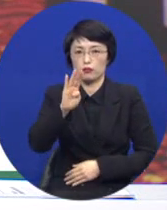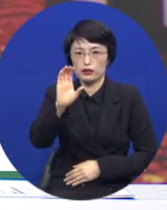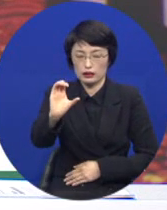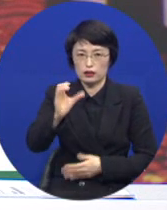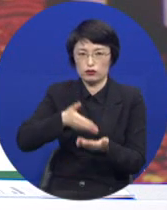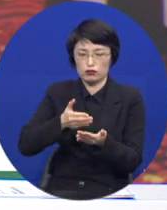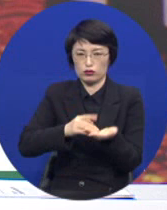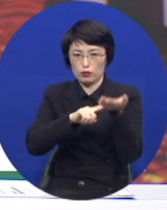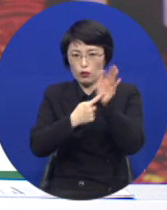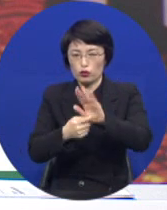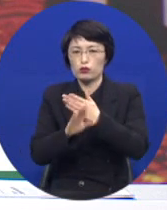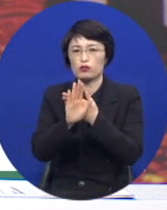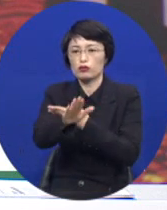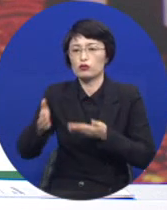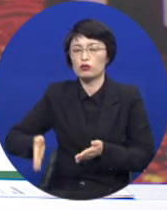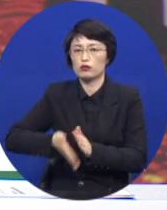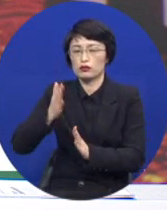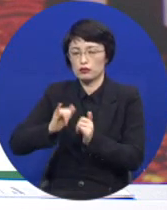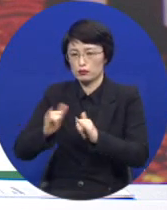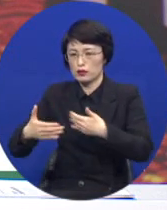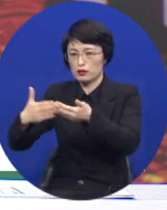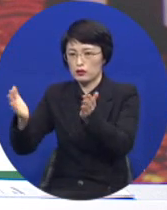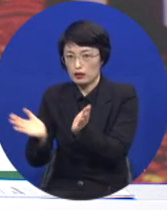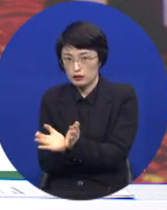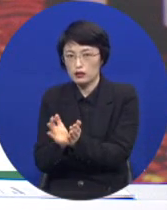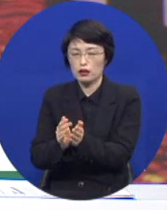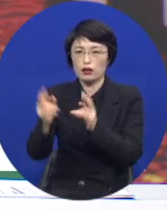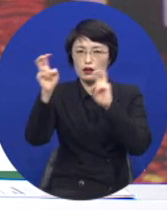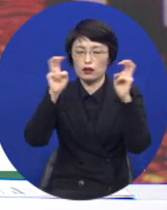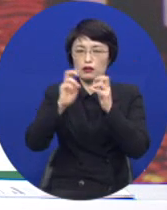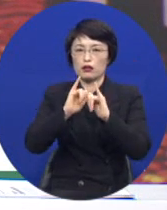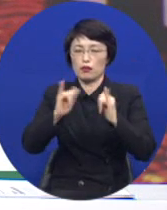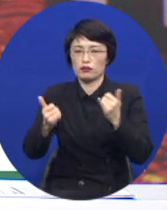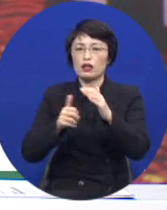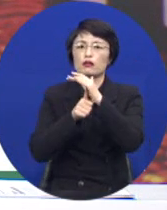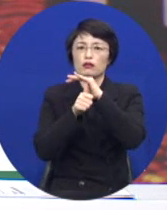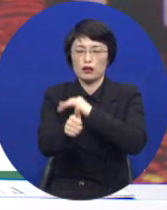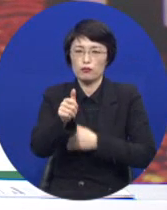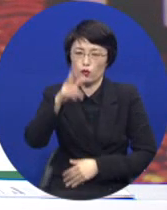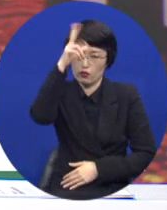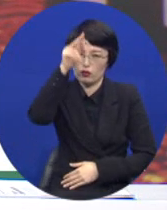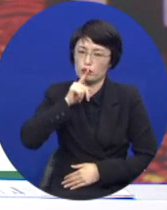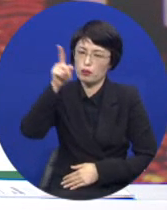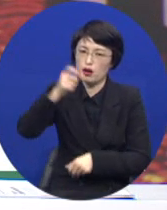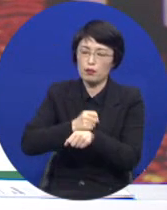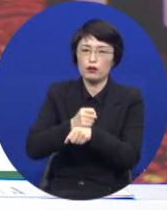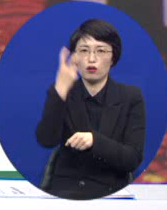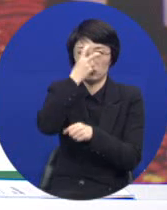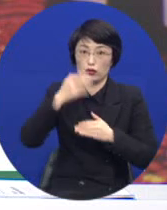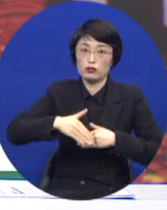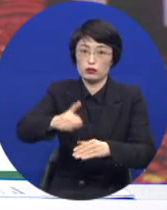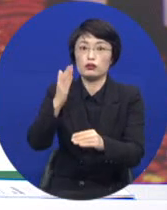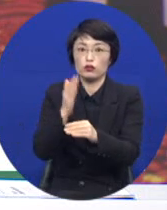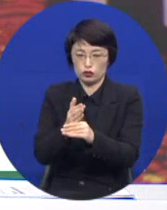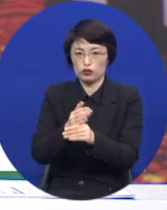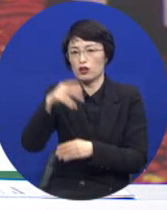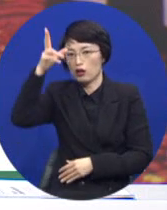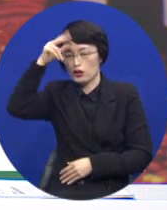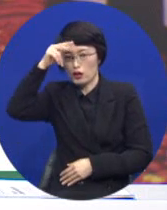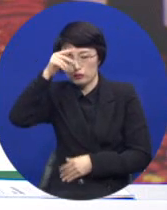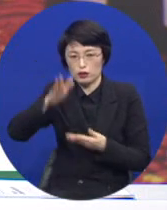시민단체가 사업자 대표 등을 경찰에 고발 하면서 수사가 진행되고 있는데요 경찰이 제주도청